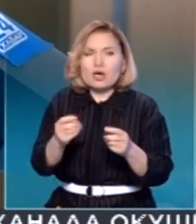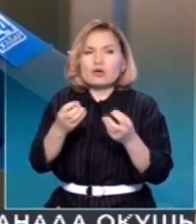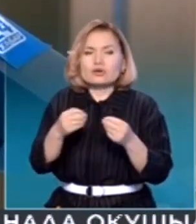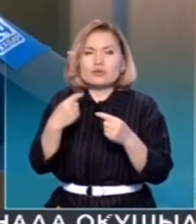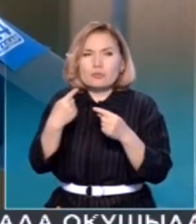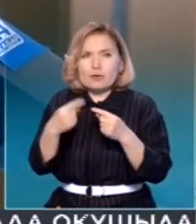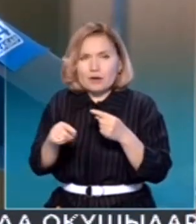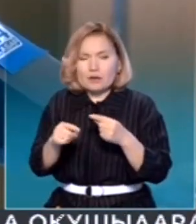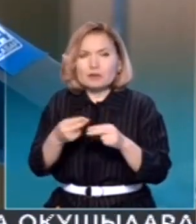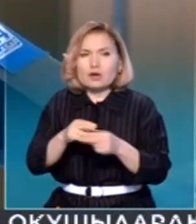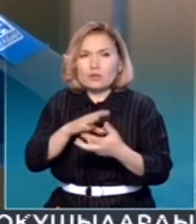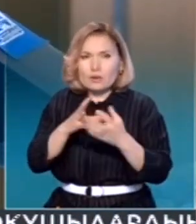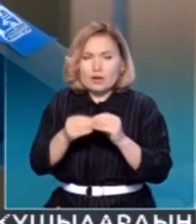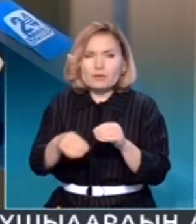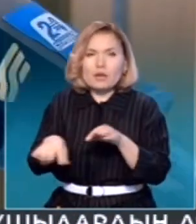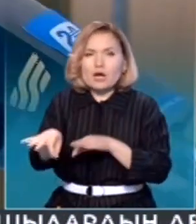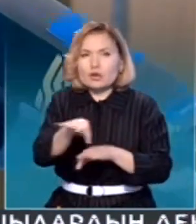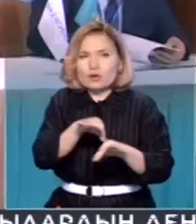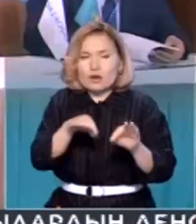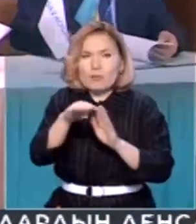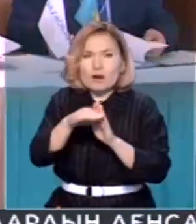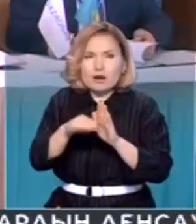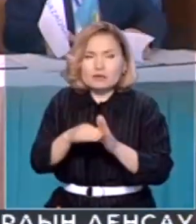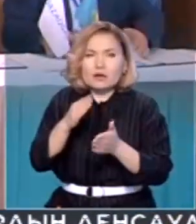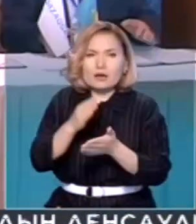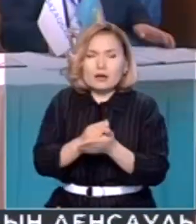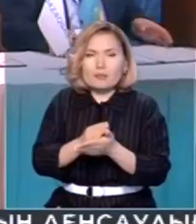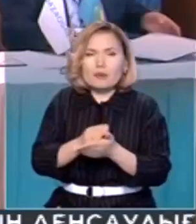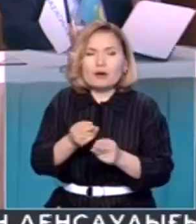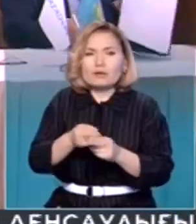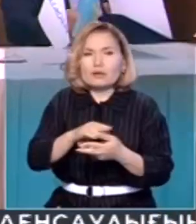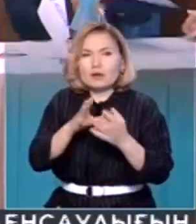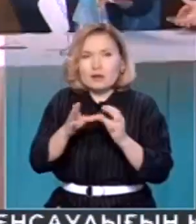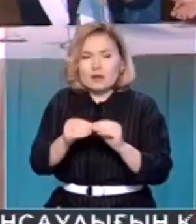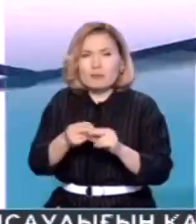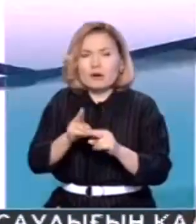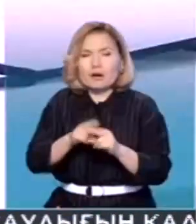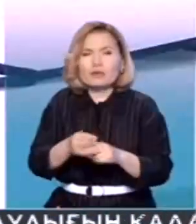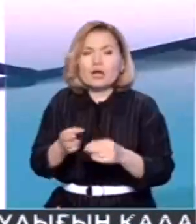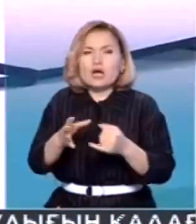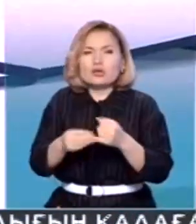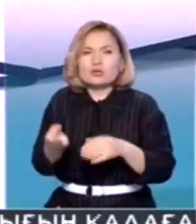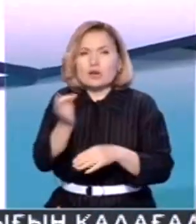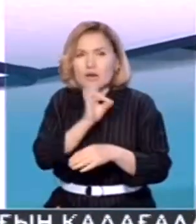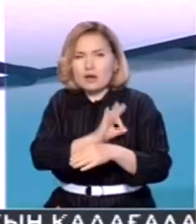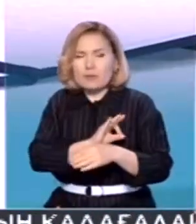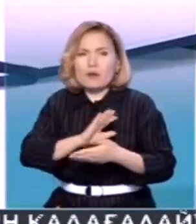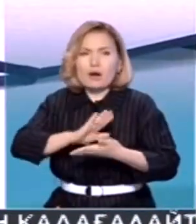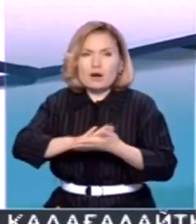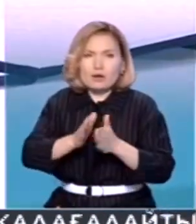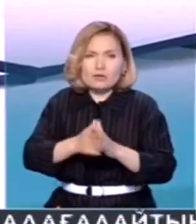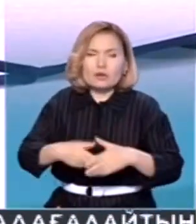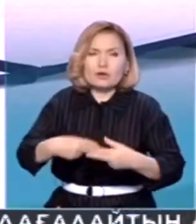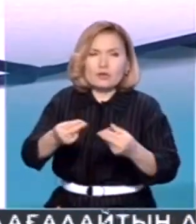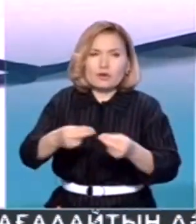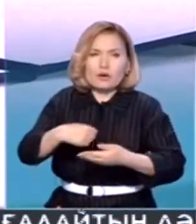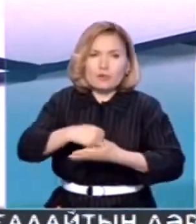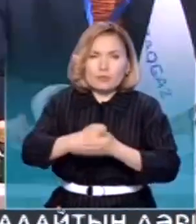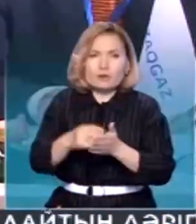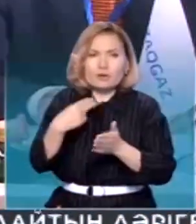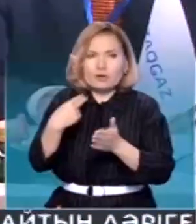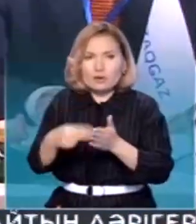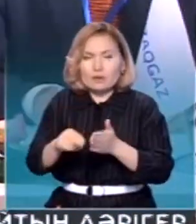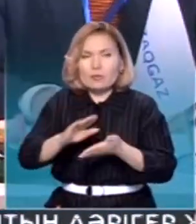бізде нақты бекітілген жол картасы бар үкіметте. Форумда Қазақ газ компаниясы жер қойнауын пайдаланушылармен қосымша газ көлемін сатып алу бойынша